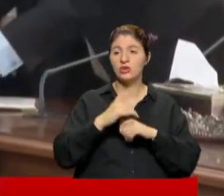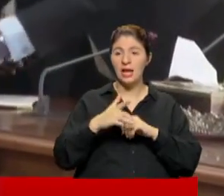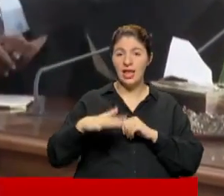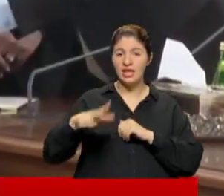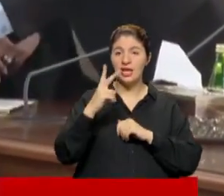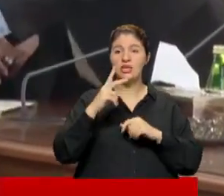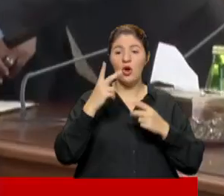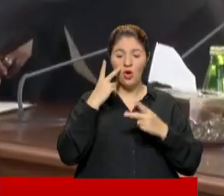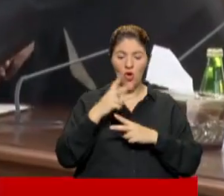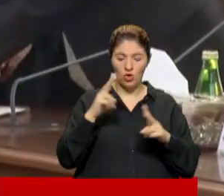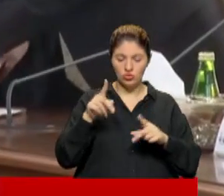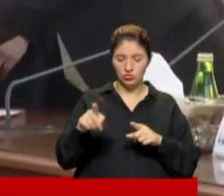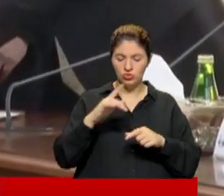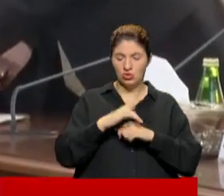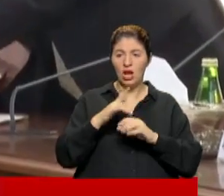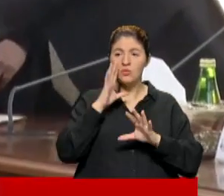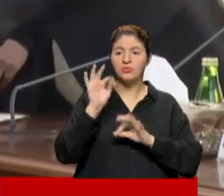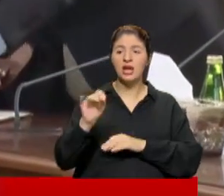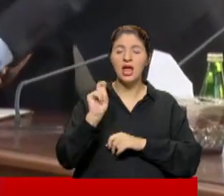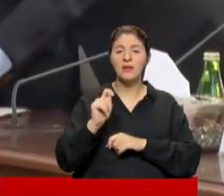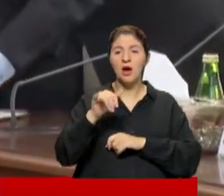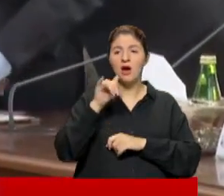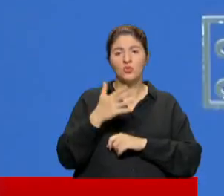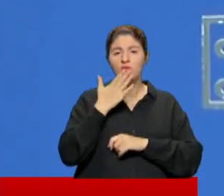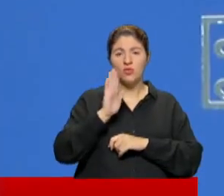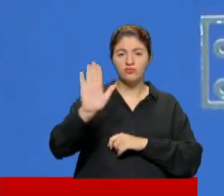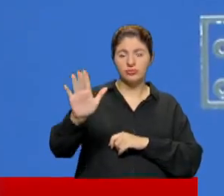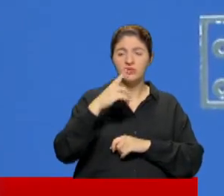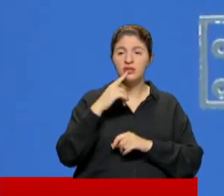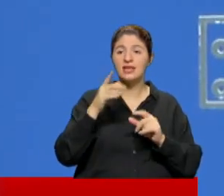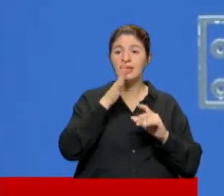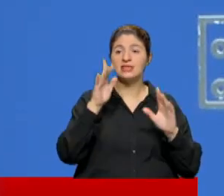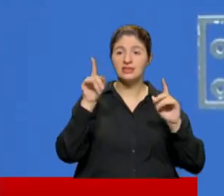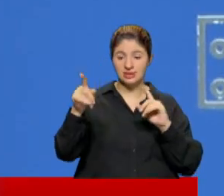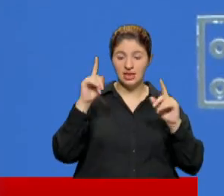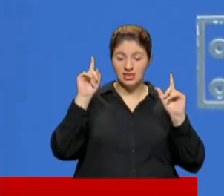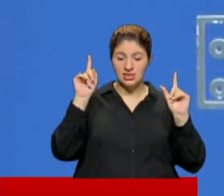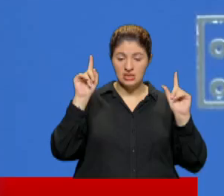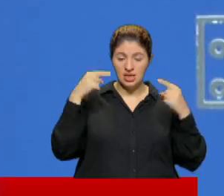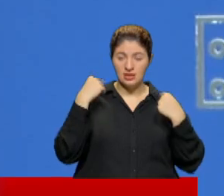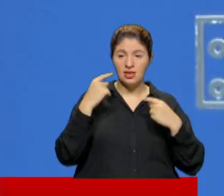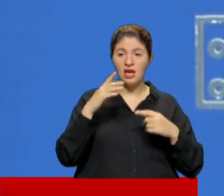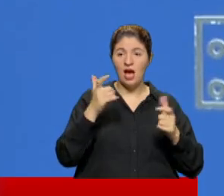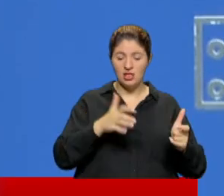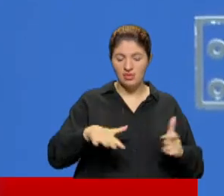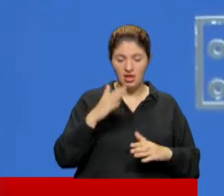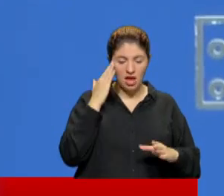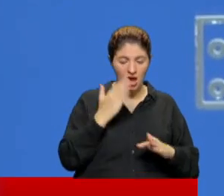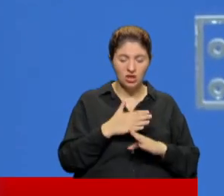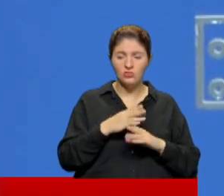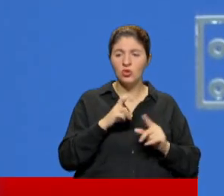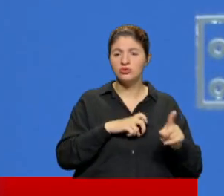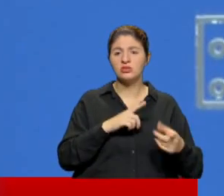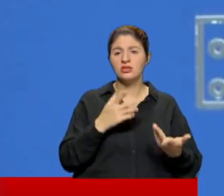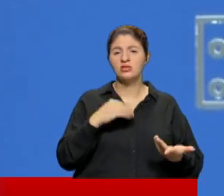Egemen ülkenin imzaladığı anlaşmaya müdahale etme hakkı yoktur dedi Deniz yetki Eee alanları Anlaşması